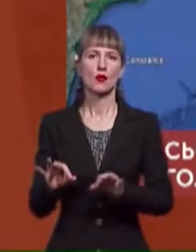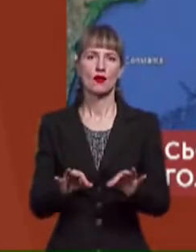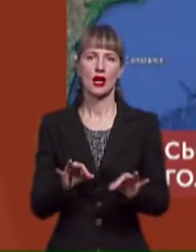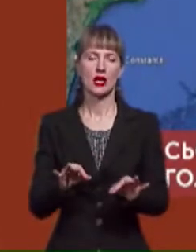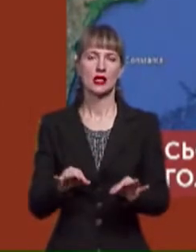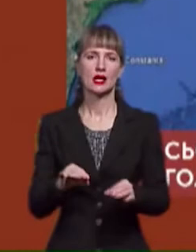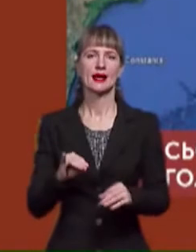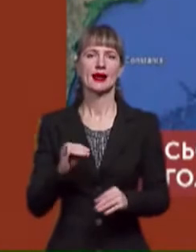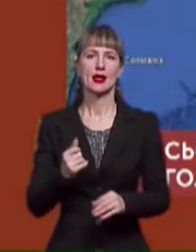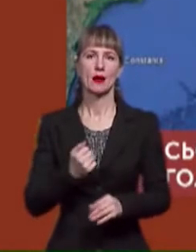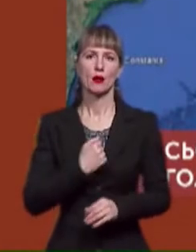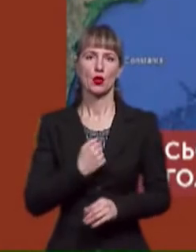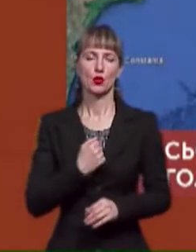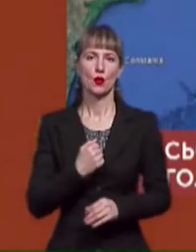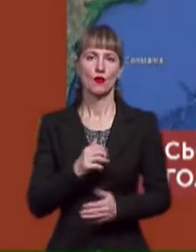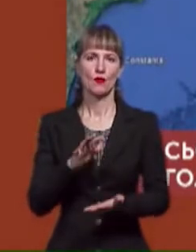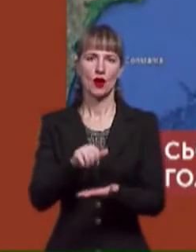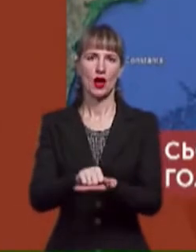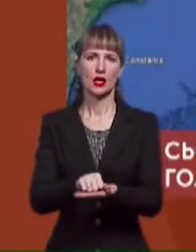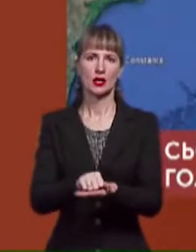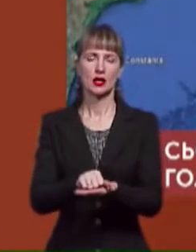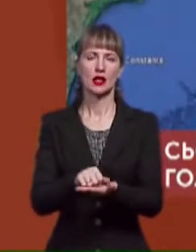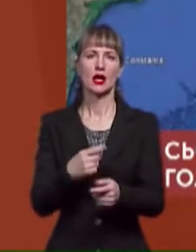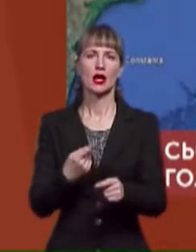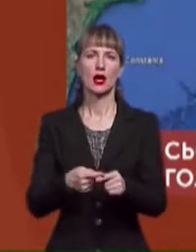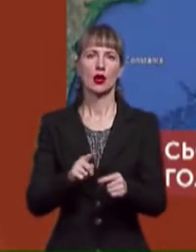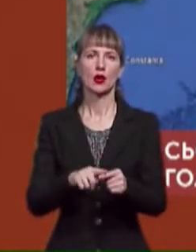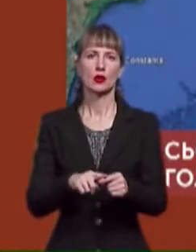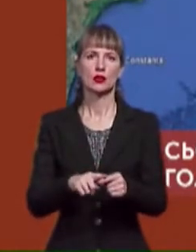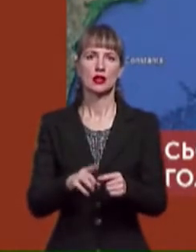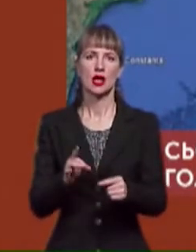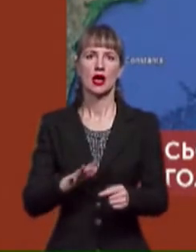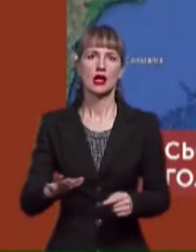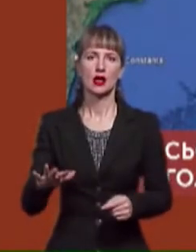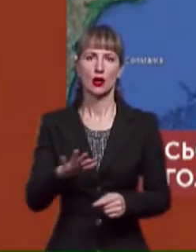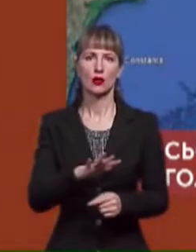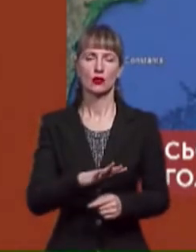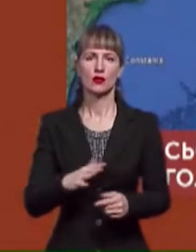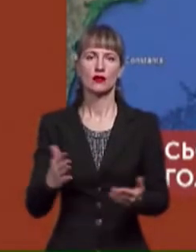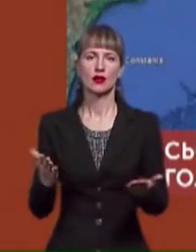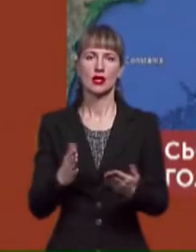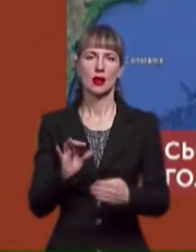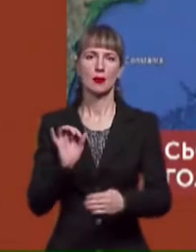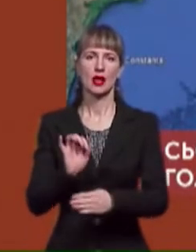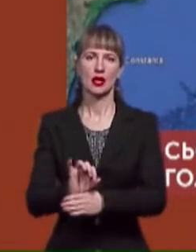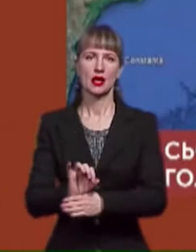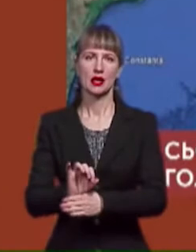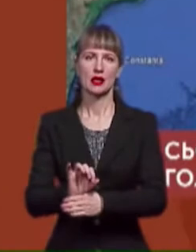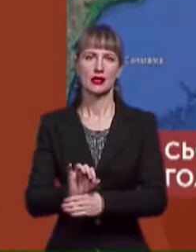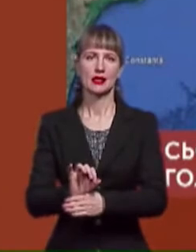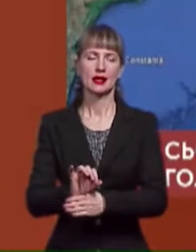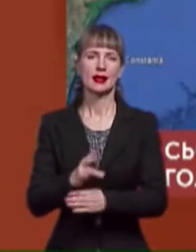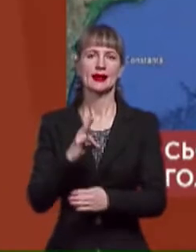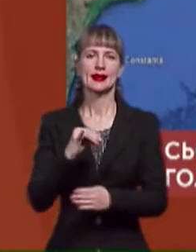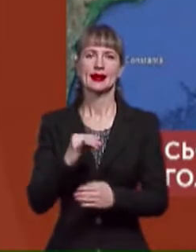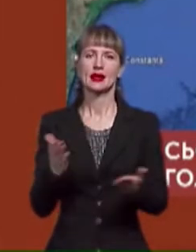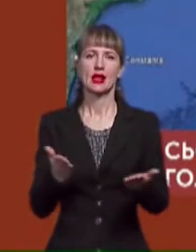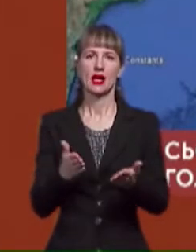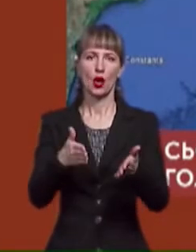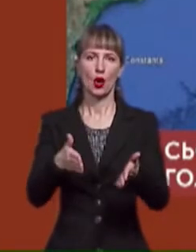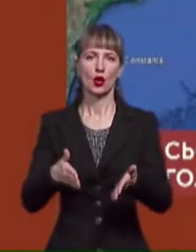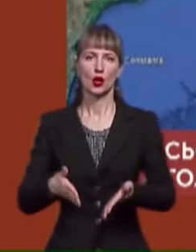і бронюванні, так би мовити, оцих районів, які перекриті, ніяких коридорів